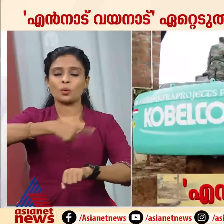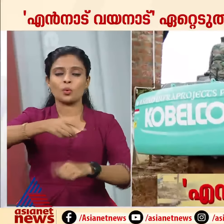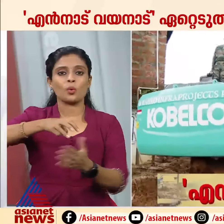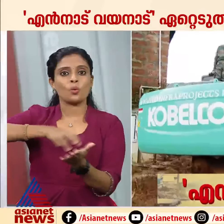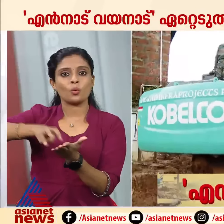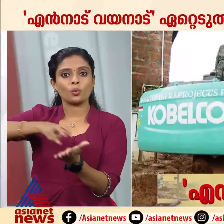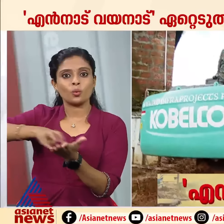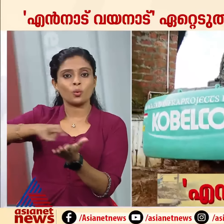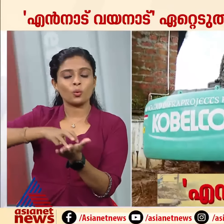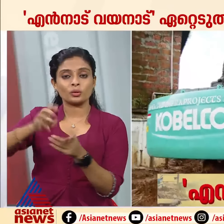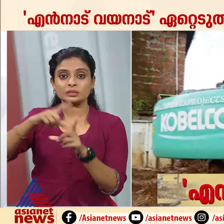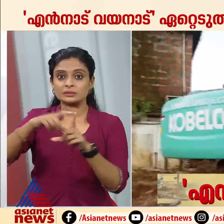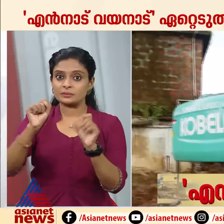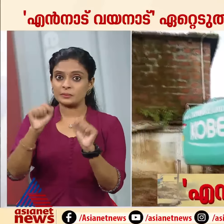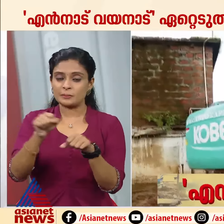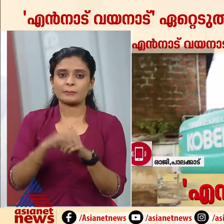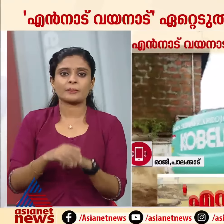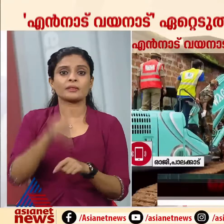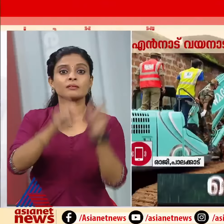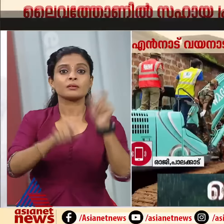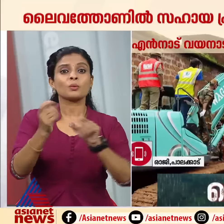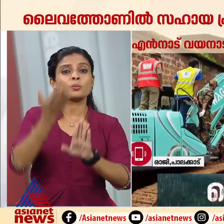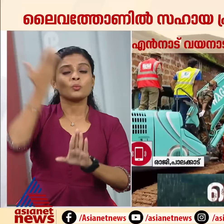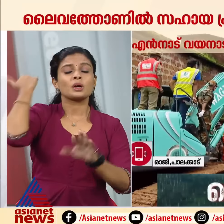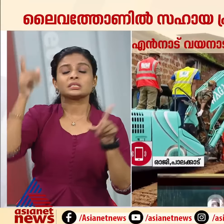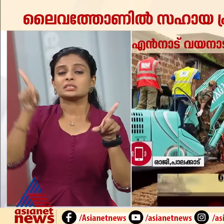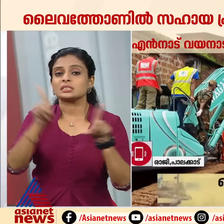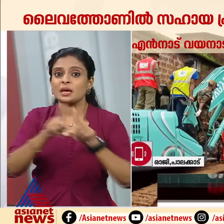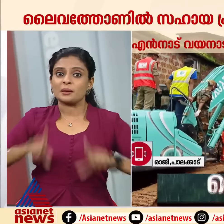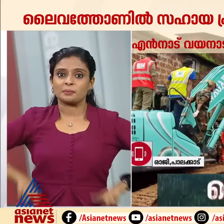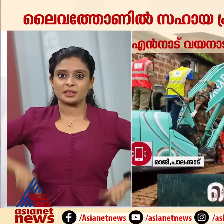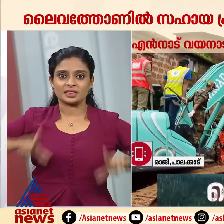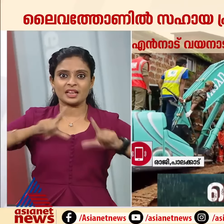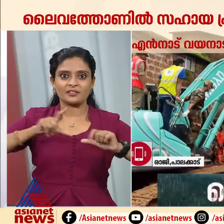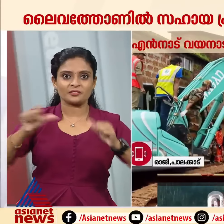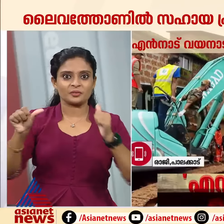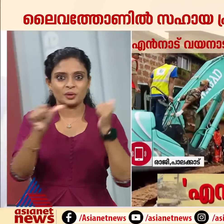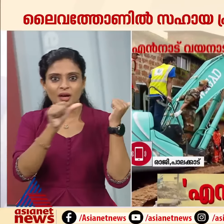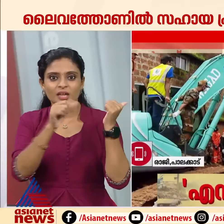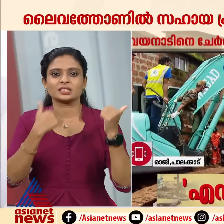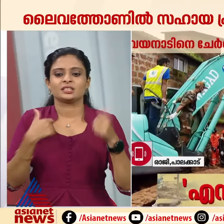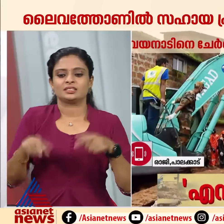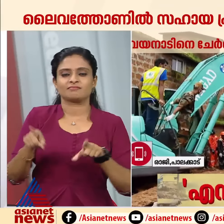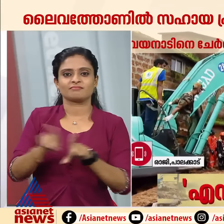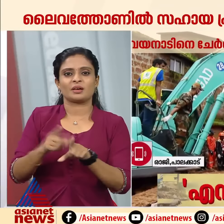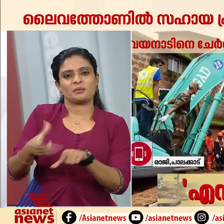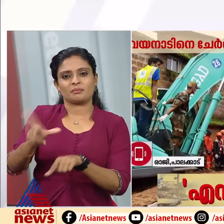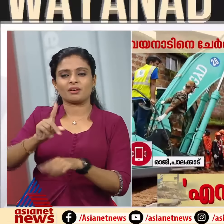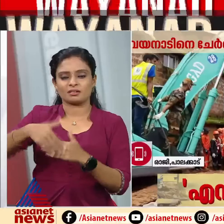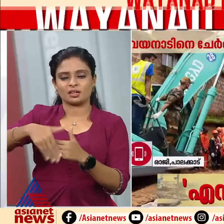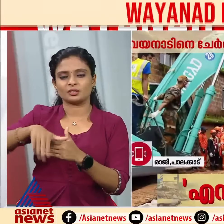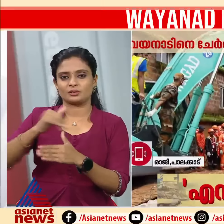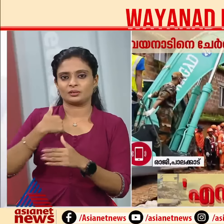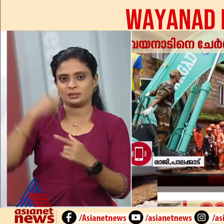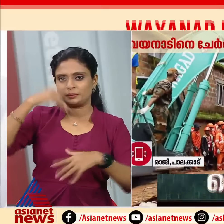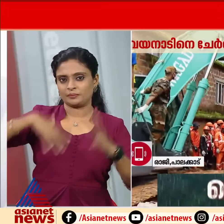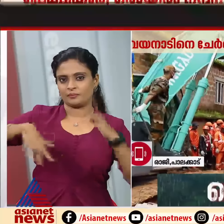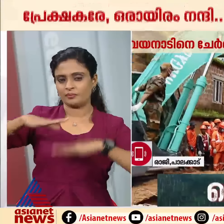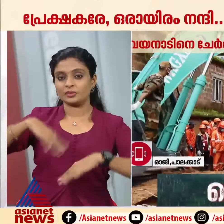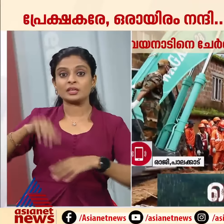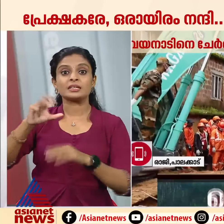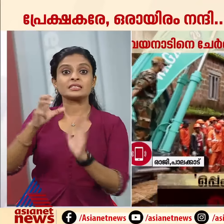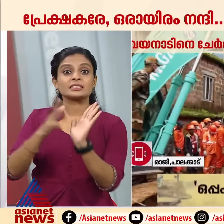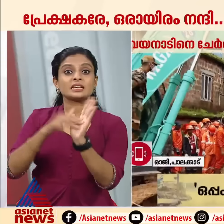ജനങ്ങള് പഴയ രീതിയിലേക്ക് വരുന്നവരിക്കും എന്റെ ഈ പ്രയത്നം തുടരാനാണ് ഞാൻ ആഗ്രഹിക്കുന്നത്. മുഖ്യമന്ത്രിയുടെ അക്കൗണ്ട് നമ്പറാണ് വണ്ടിയിൽ വെക്കാൻ